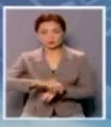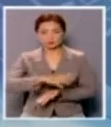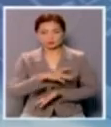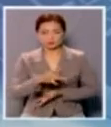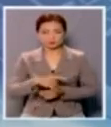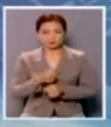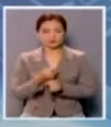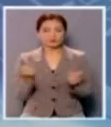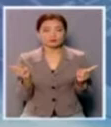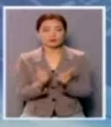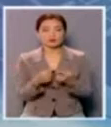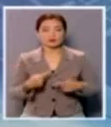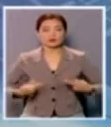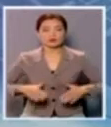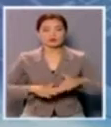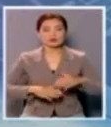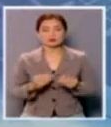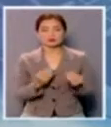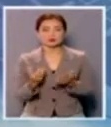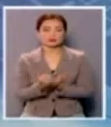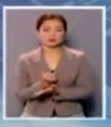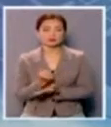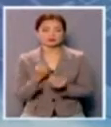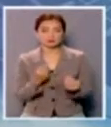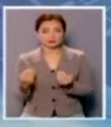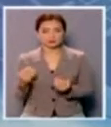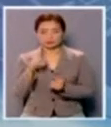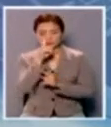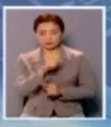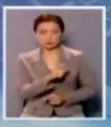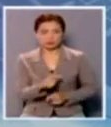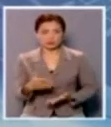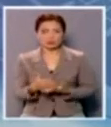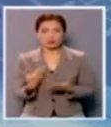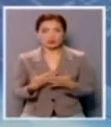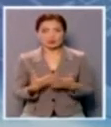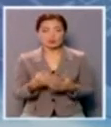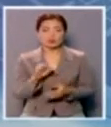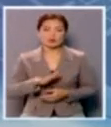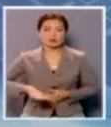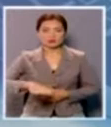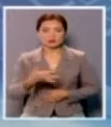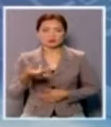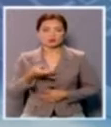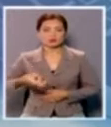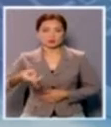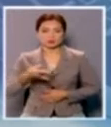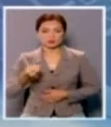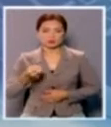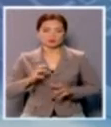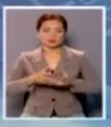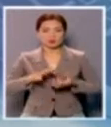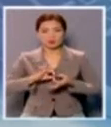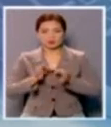Аймақ басшысымен жүздескендер әр салада белгілі бір жетістікке жеткен ерекше жастар. Атап айтқанда облыстық, республикалық және